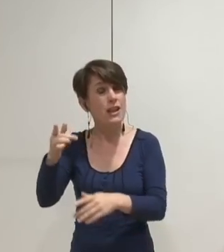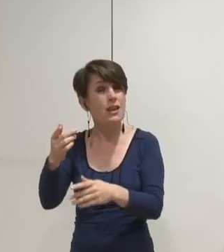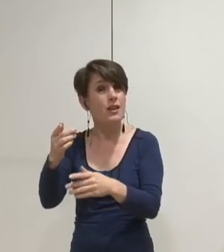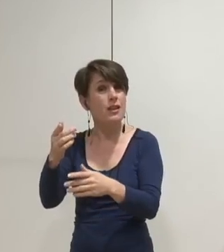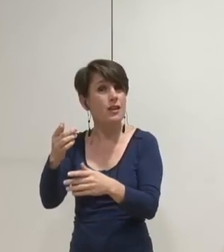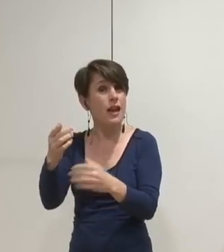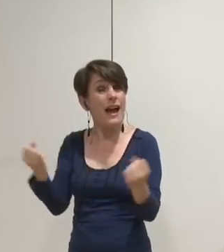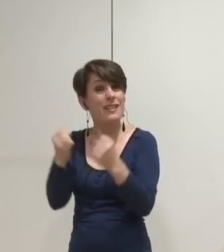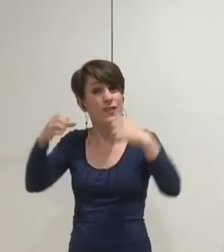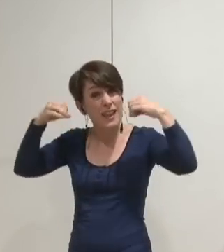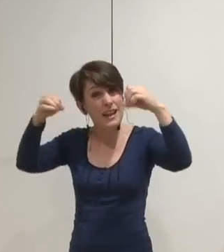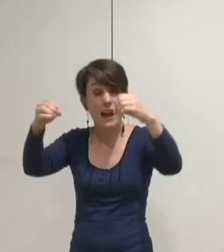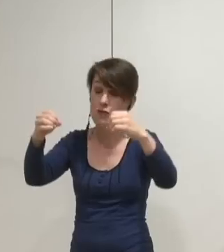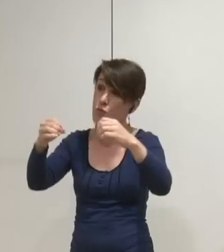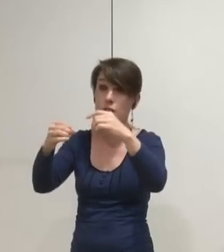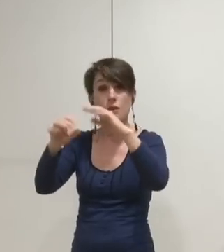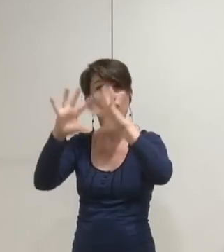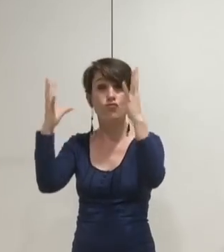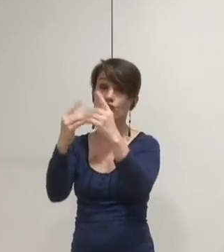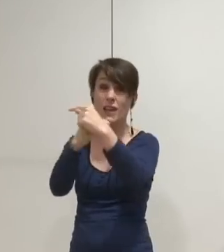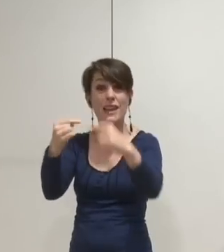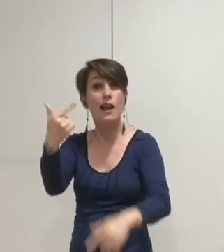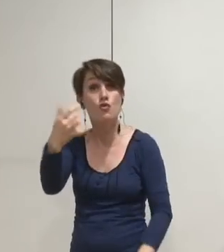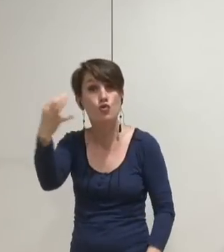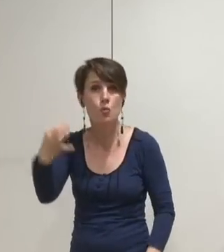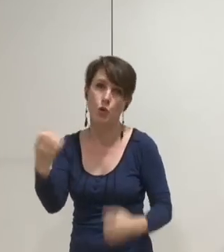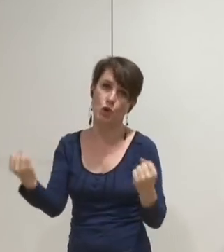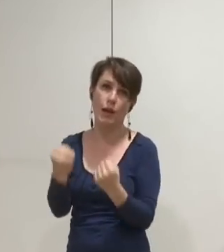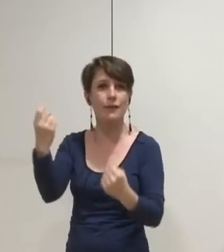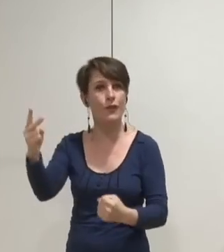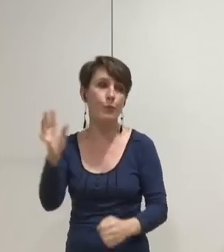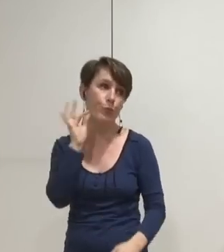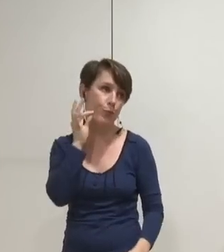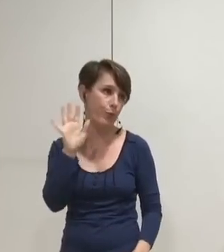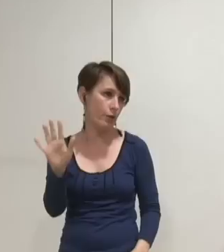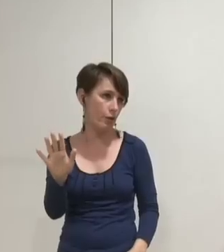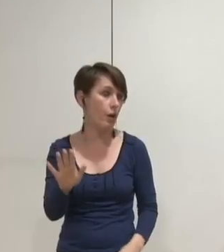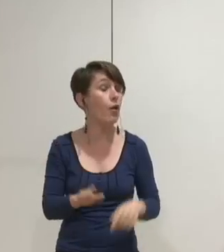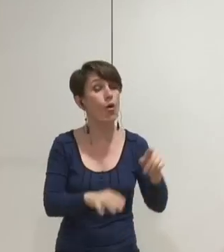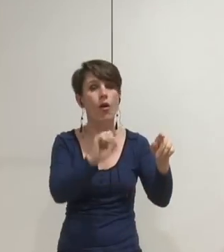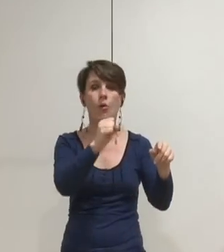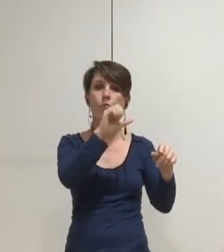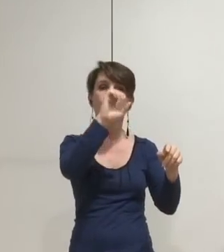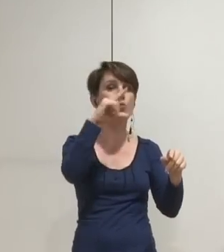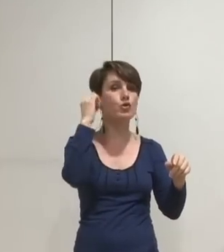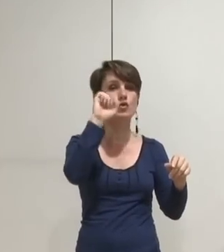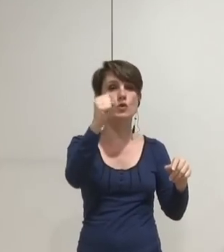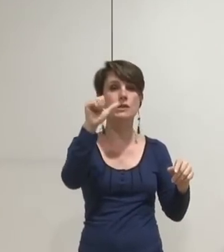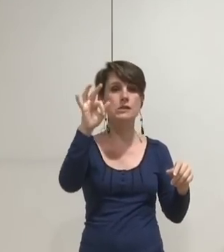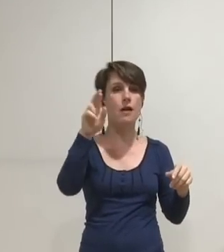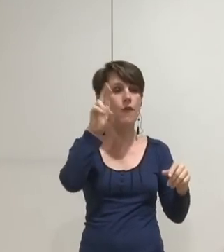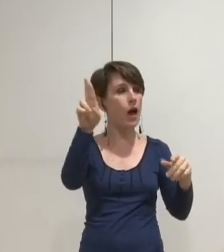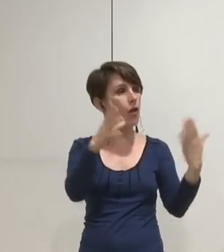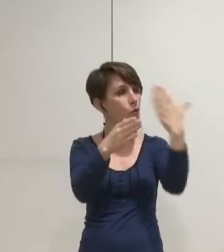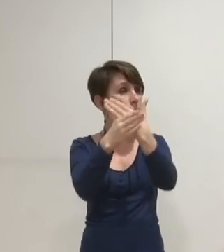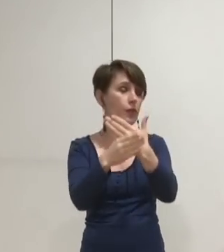d'affaires monsieur Safar vous m'avez demandé la parole je mettrai ensuite cet amendement au voix oui je suis en effet